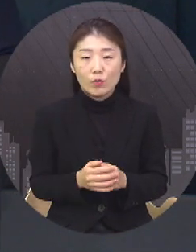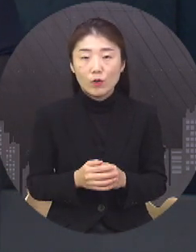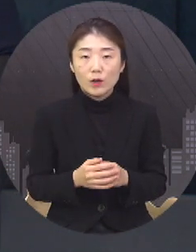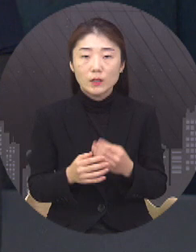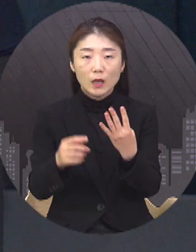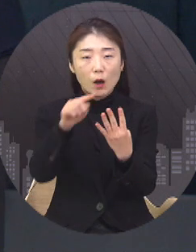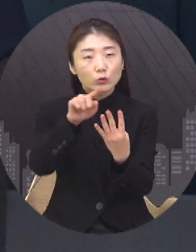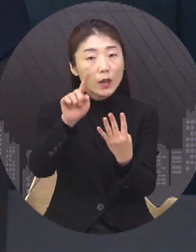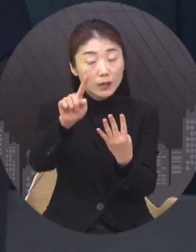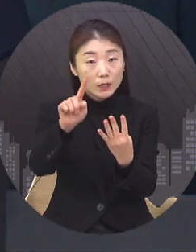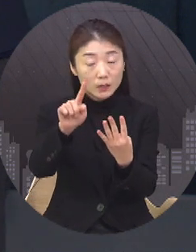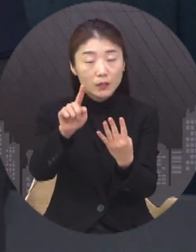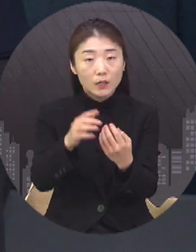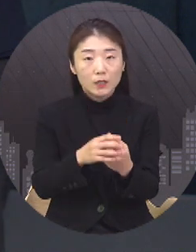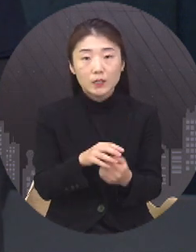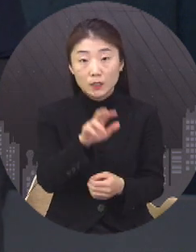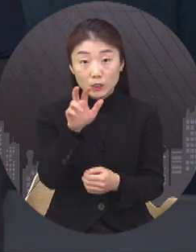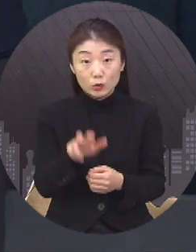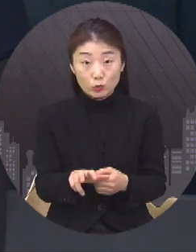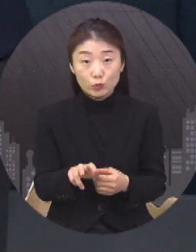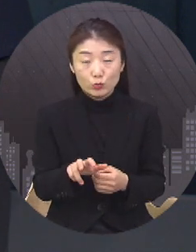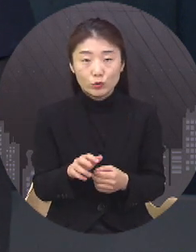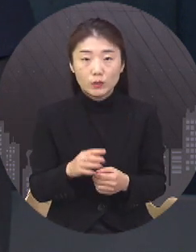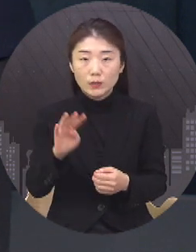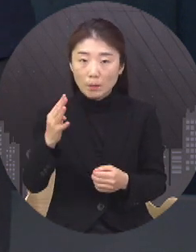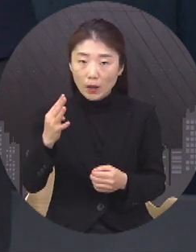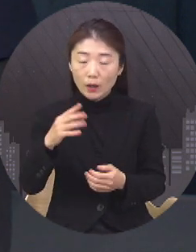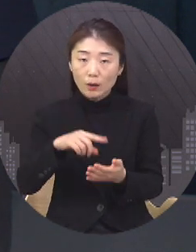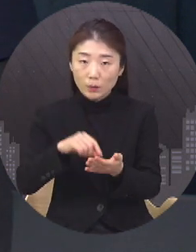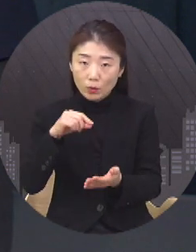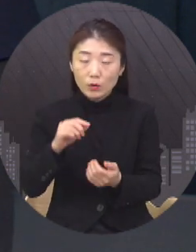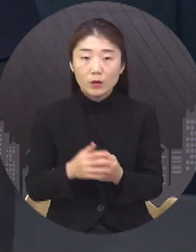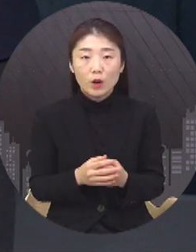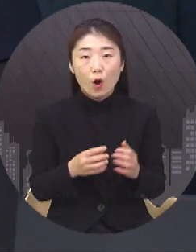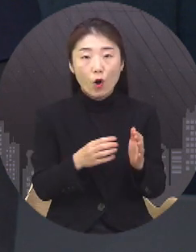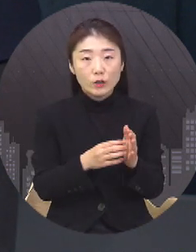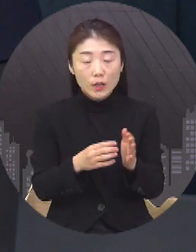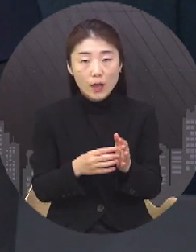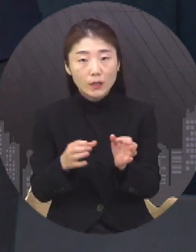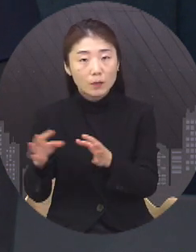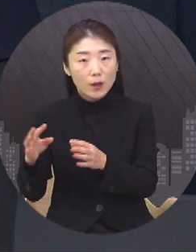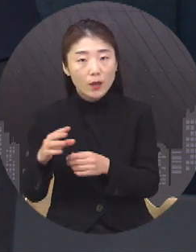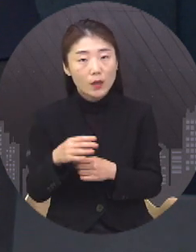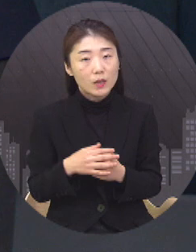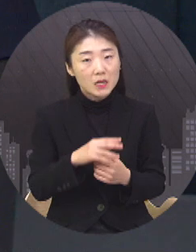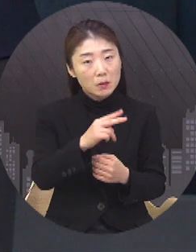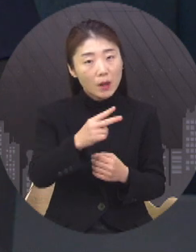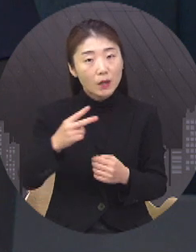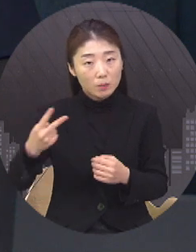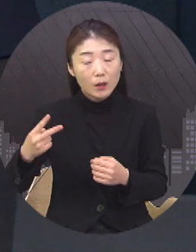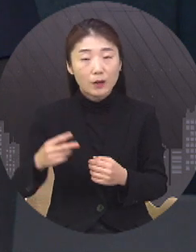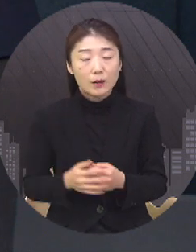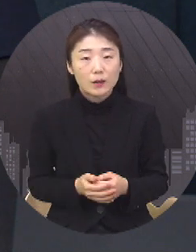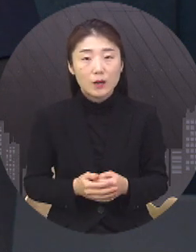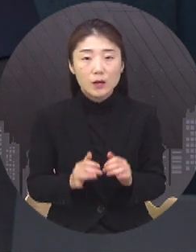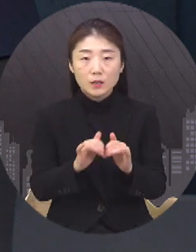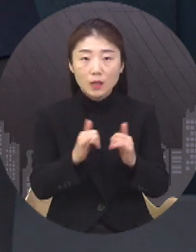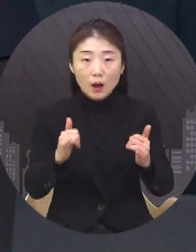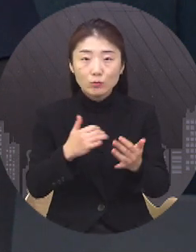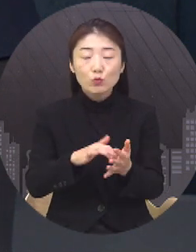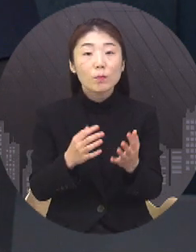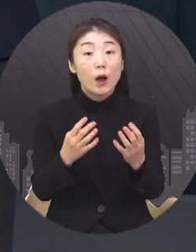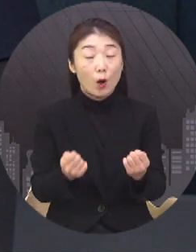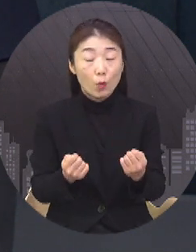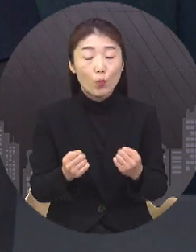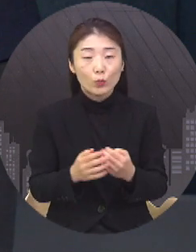4분의 1이 고 진주가 약 400명 거제와 기회가 간 200년 때입니다 인구가 많고 생산